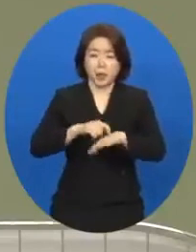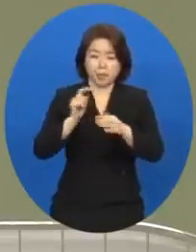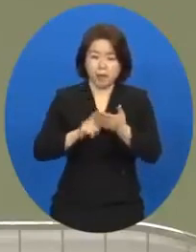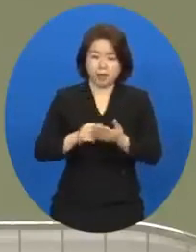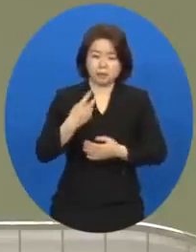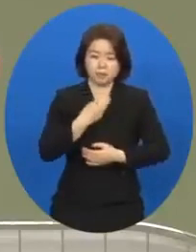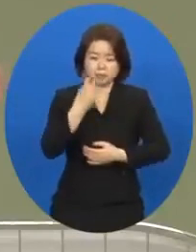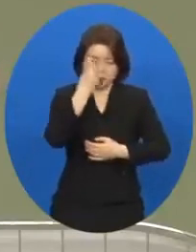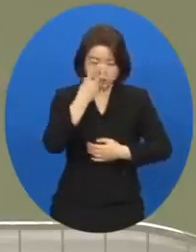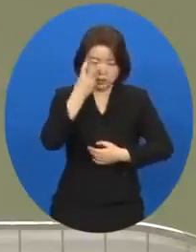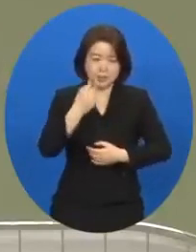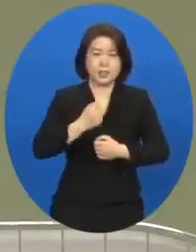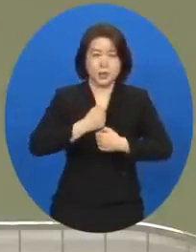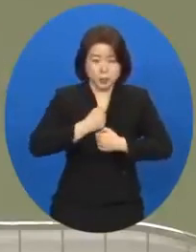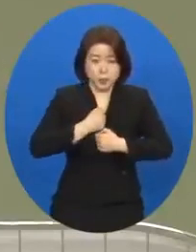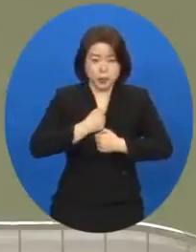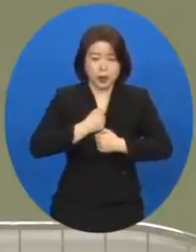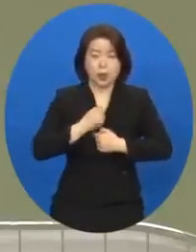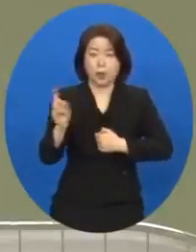길은 마음을 여는 길밖에 없어요.